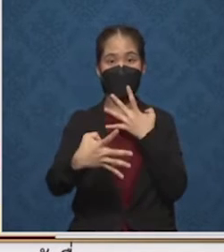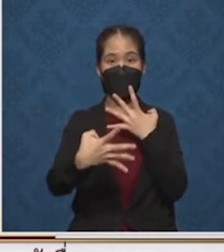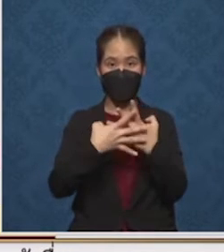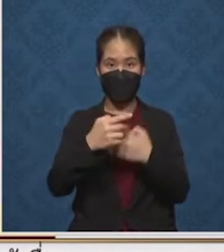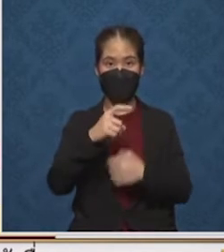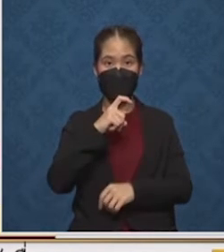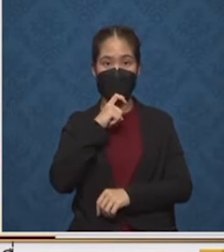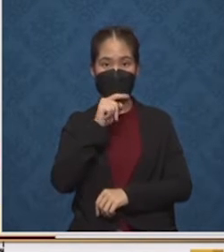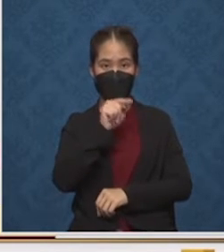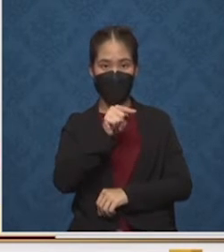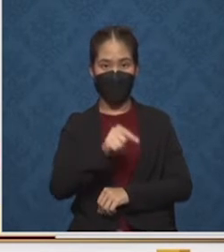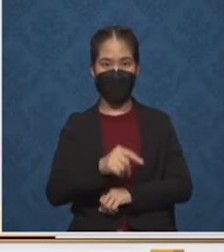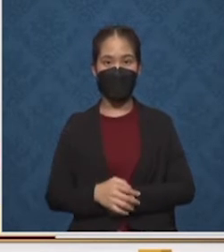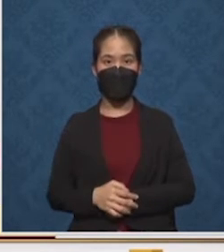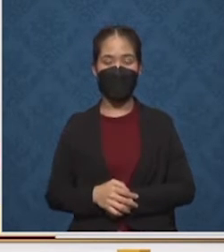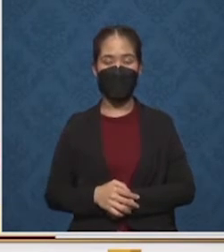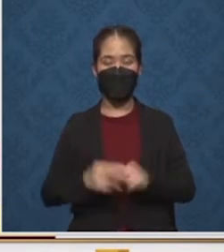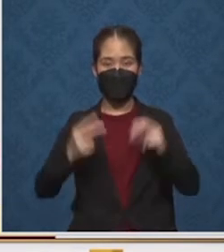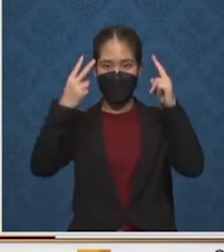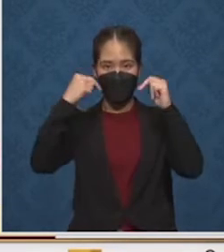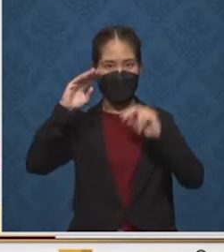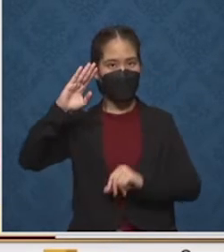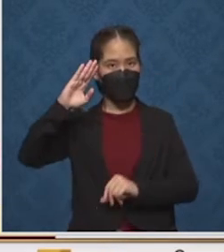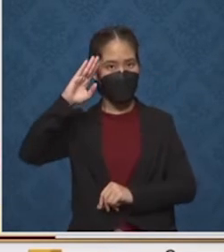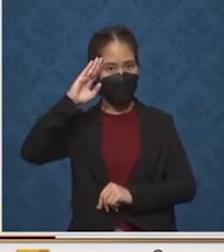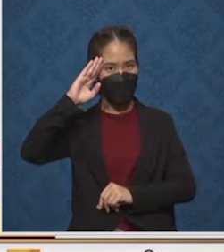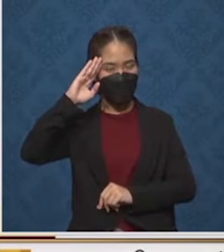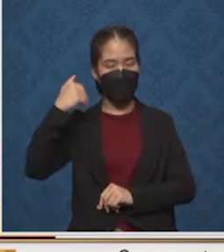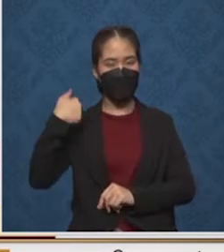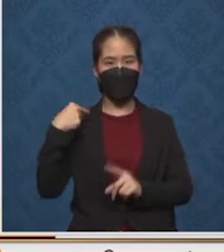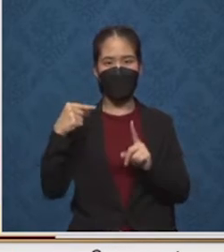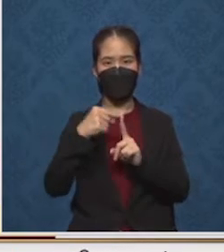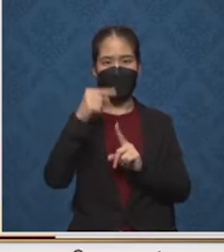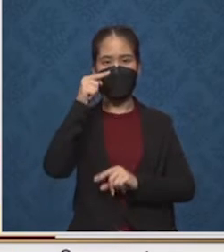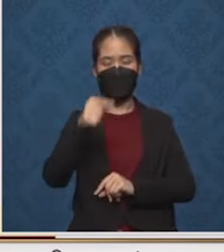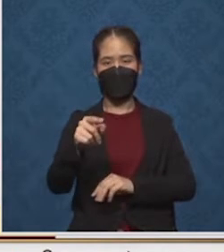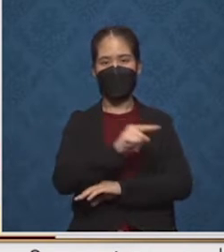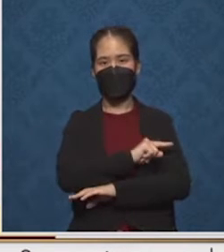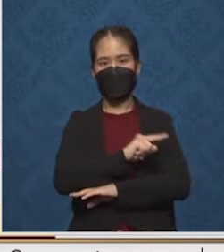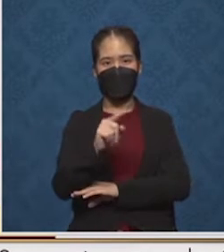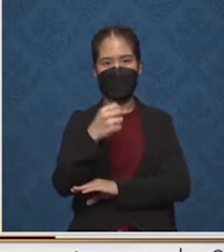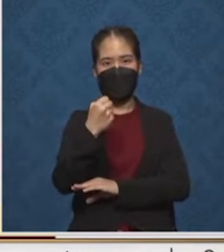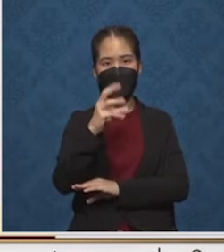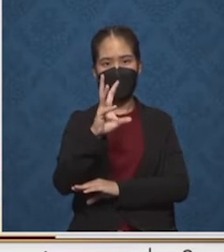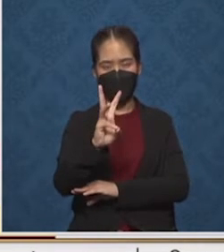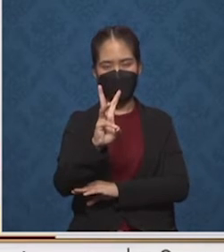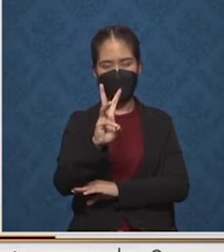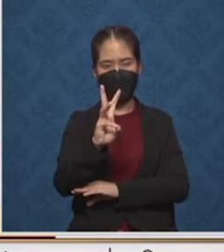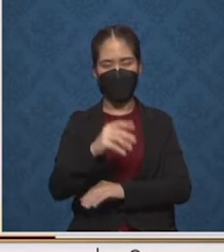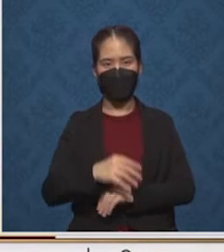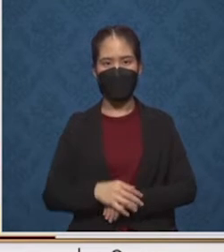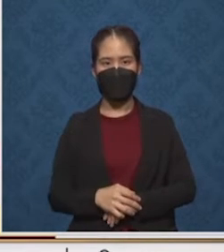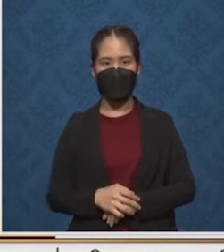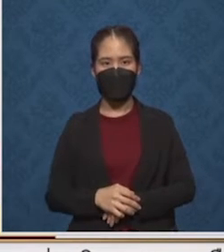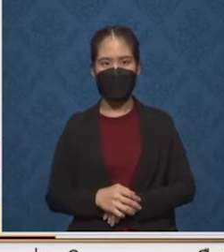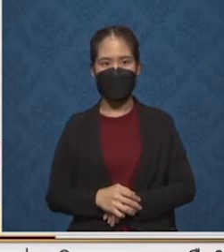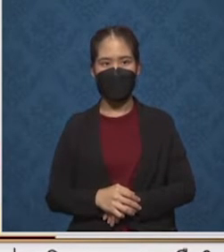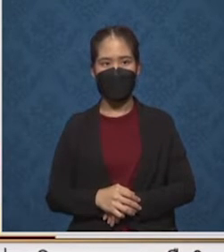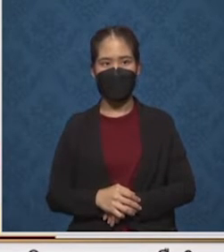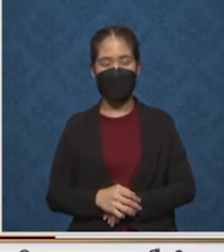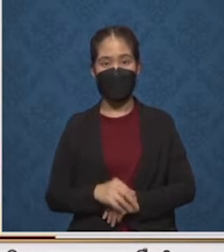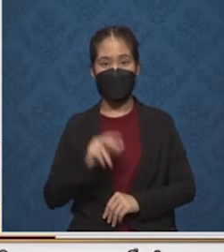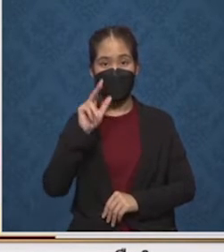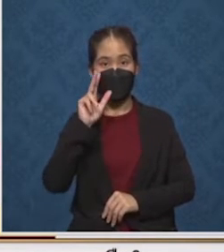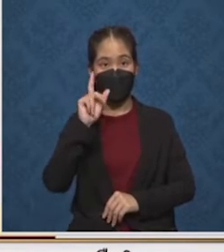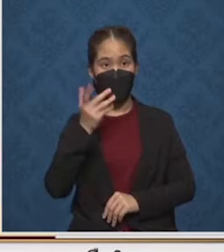ครับมีคนเอกประยุทธ์จันทร์โอชาออกข้อสังการมันขี้ 16นะครับก็จะข้อ